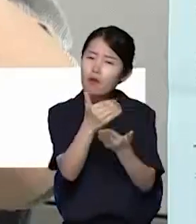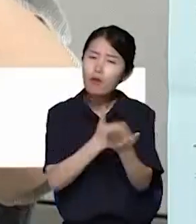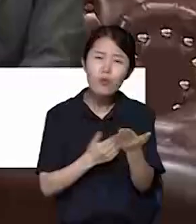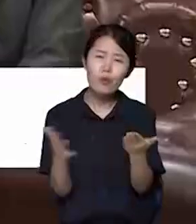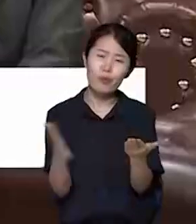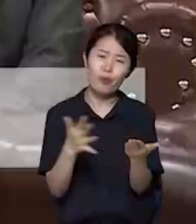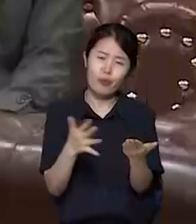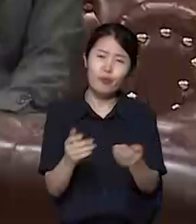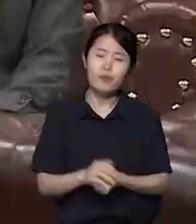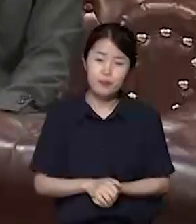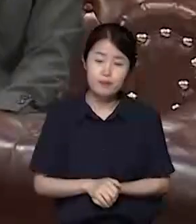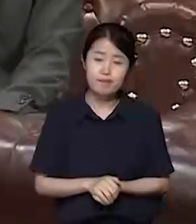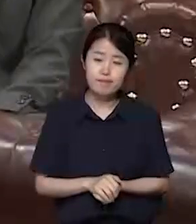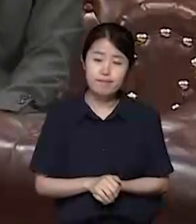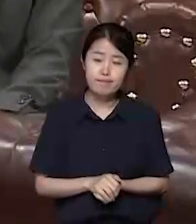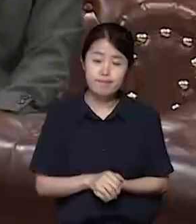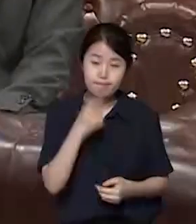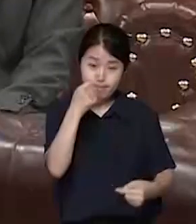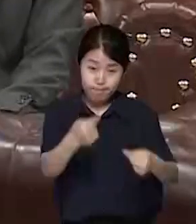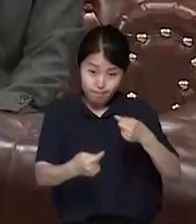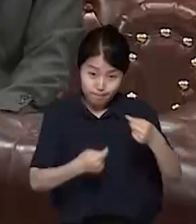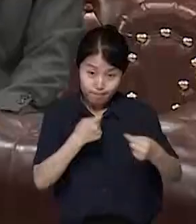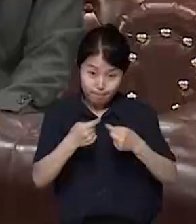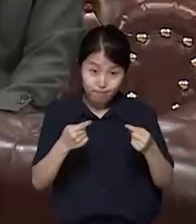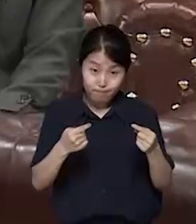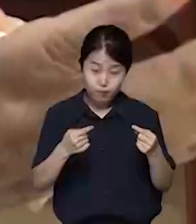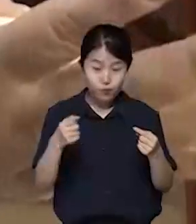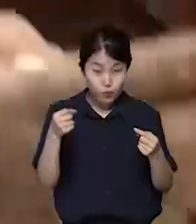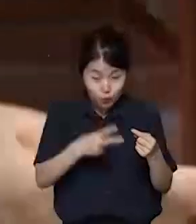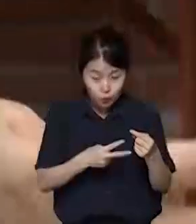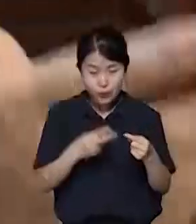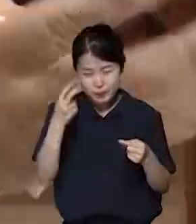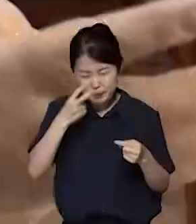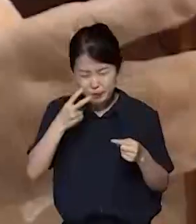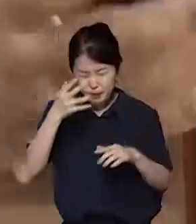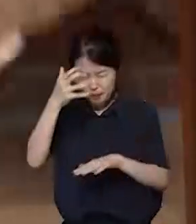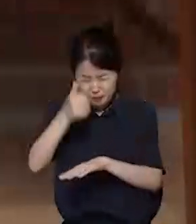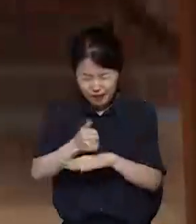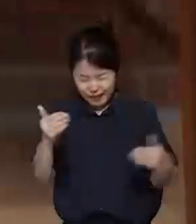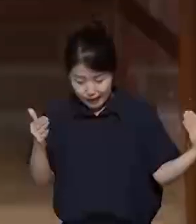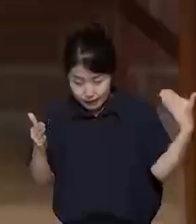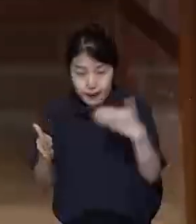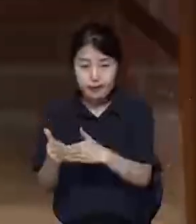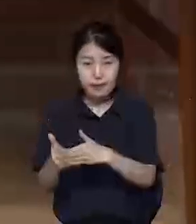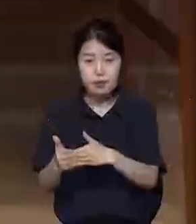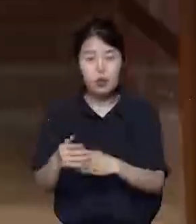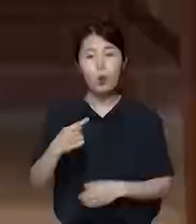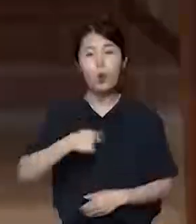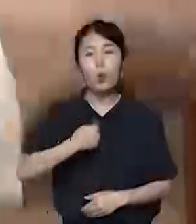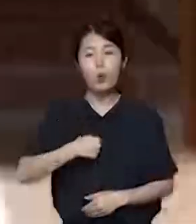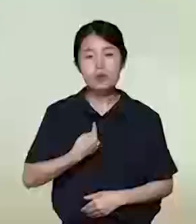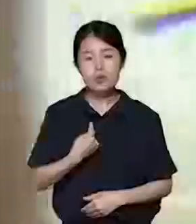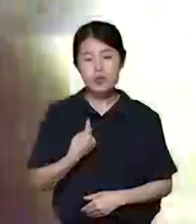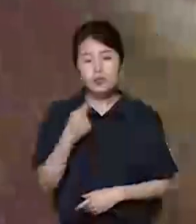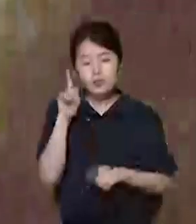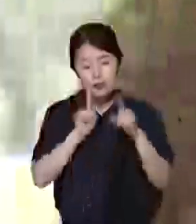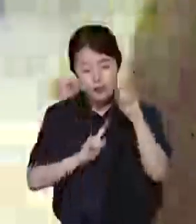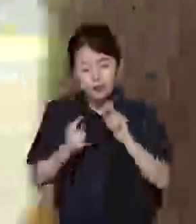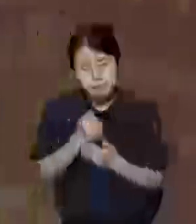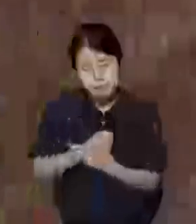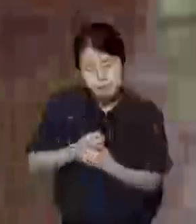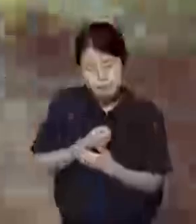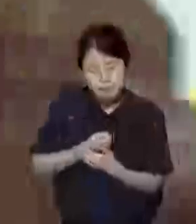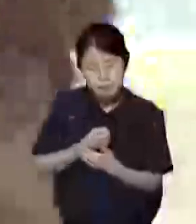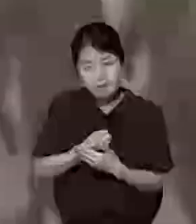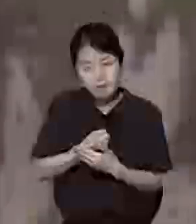않아요. 보상 신청 이후 심의가 끝날 때까지 40여 년간 홀로 품어왔던 상처를 계속해서 증명해야